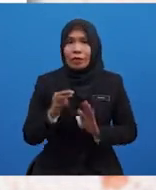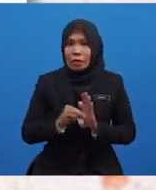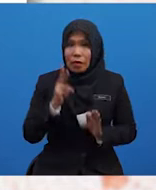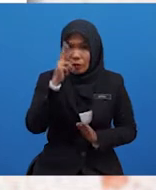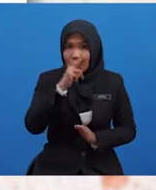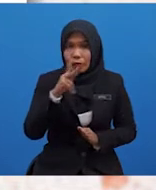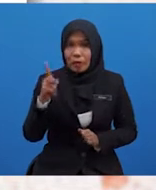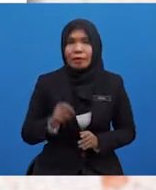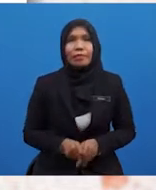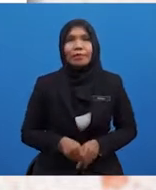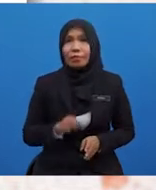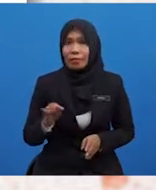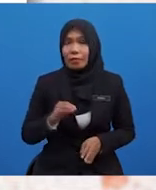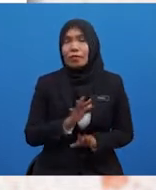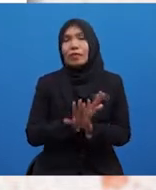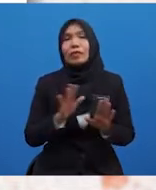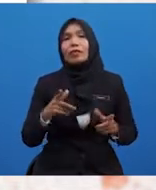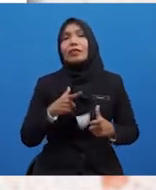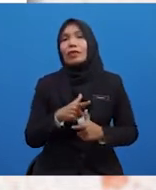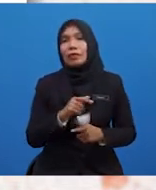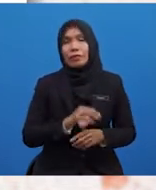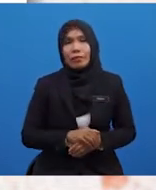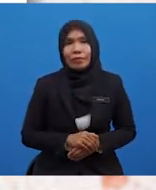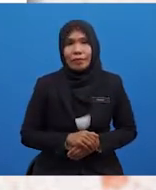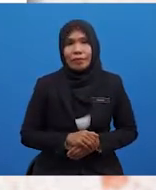merupakan faktor tidak langsung.